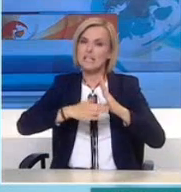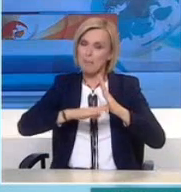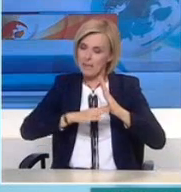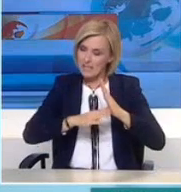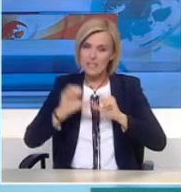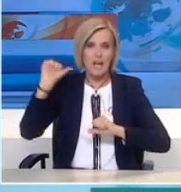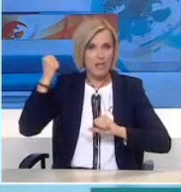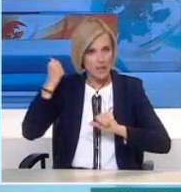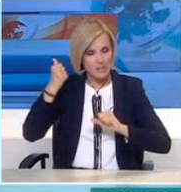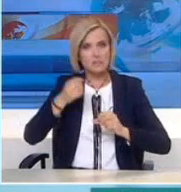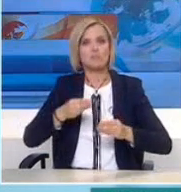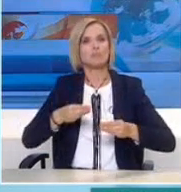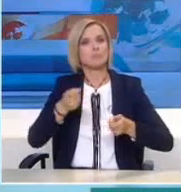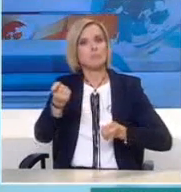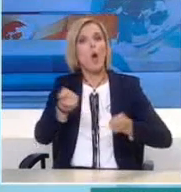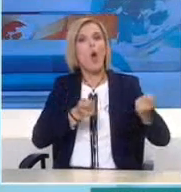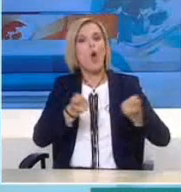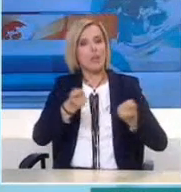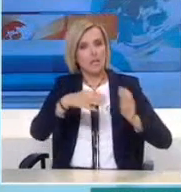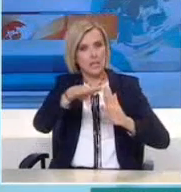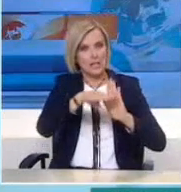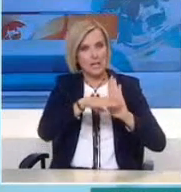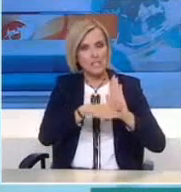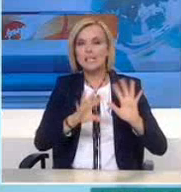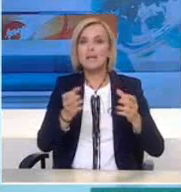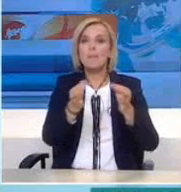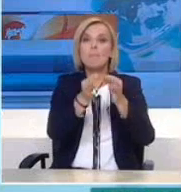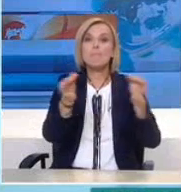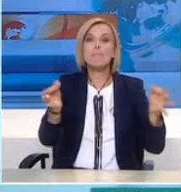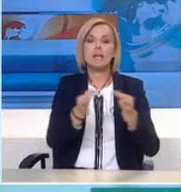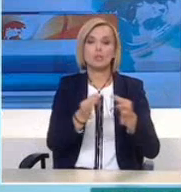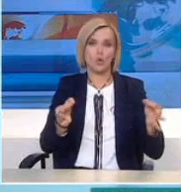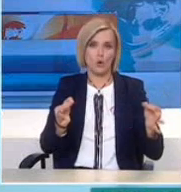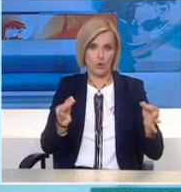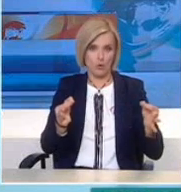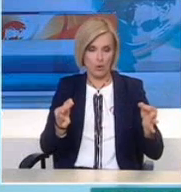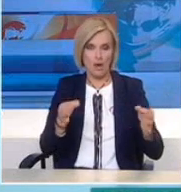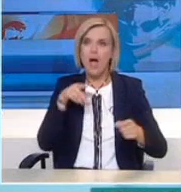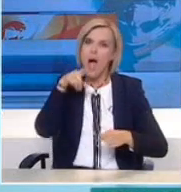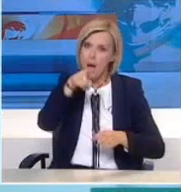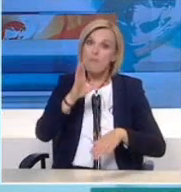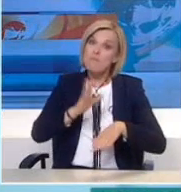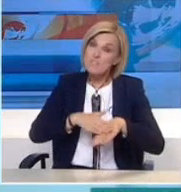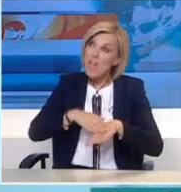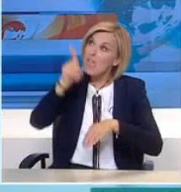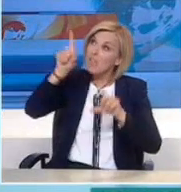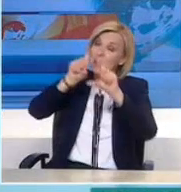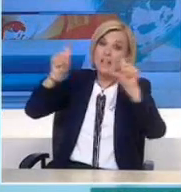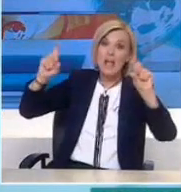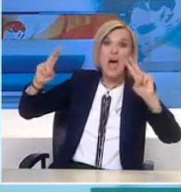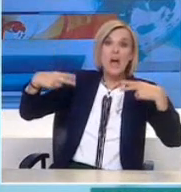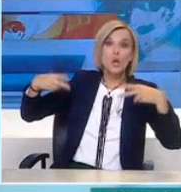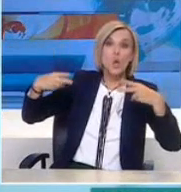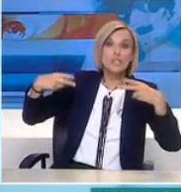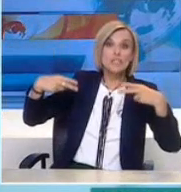εξεδόθη χτες εγκύκλιος για την λήψη μέτρων διασφάλισης της Δημόσιας Υγείας από υιογενείς και άλλες λοιμώξεις κατά τη χρήση κλιματιστικών